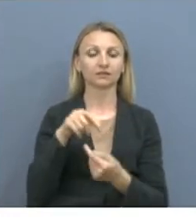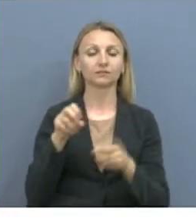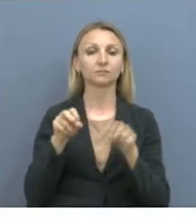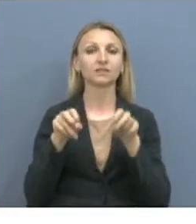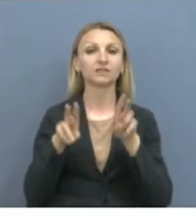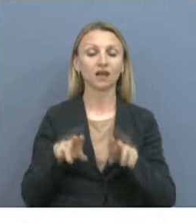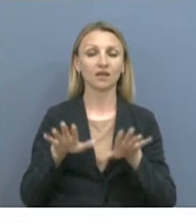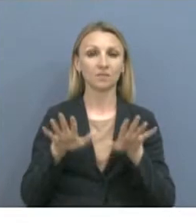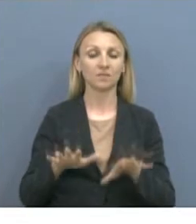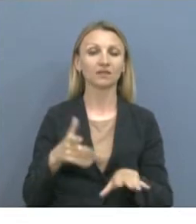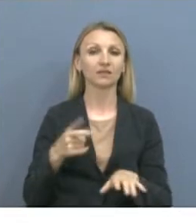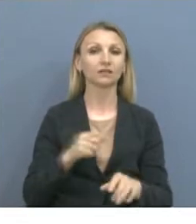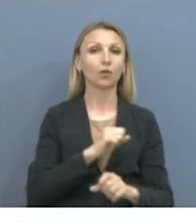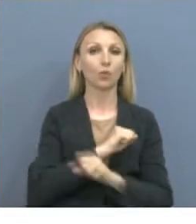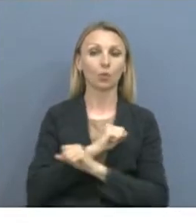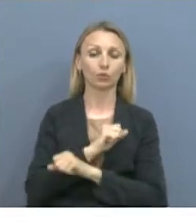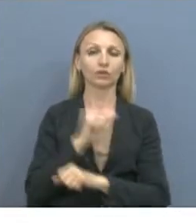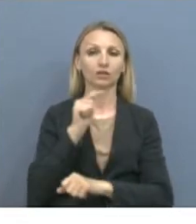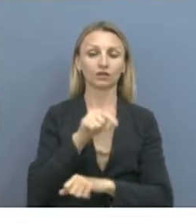зоны, то хочу сказать, что